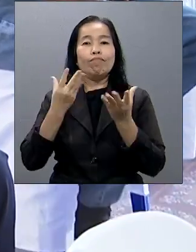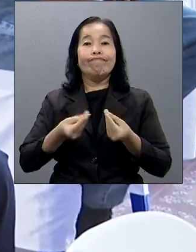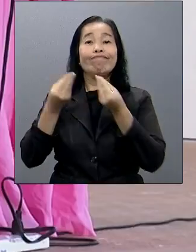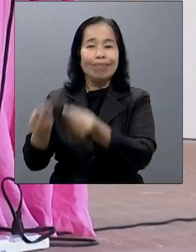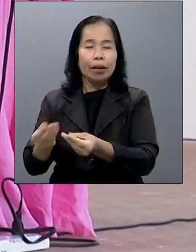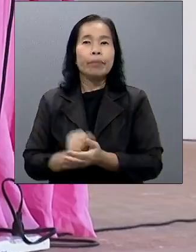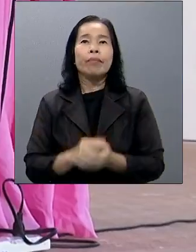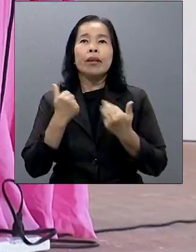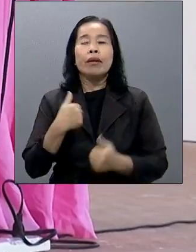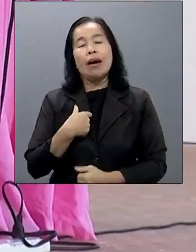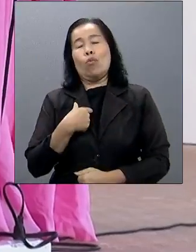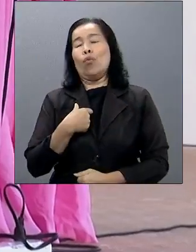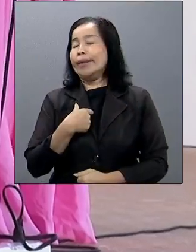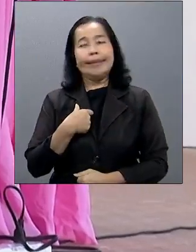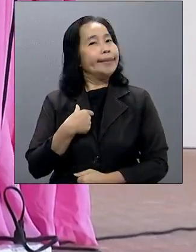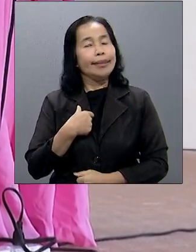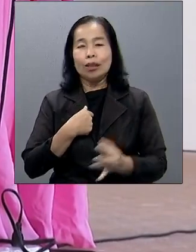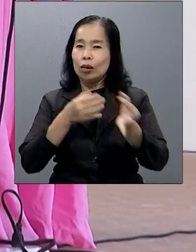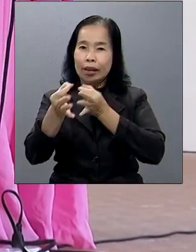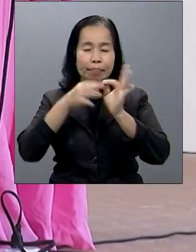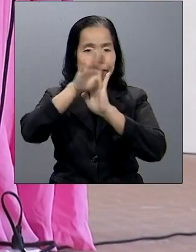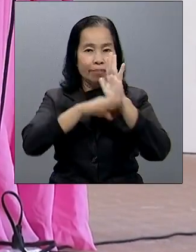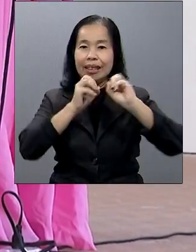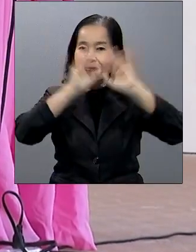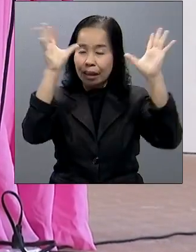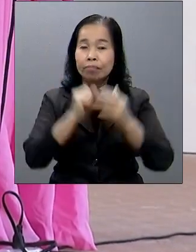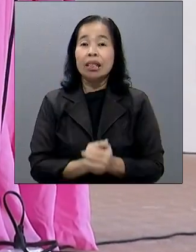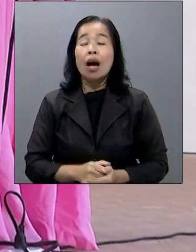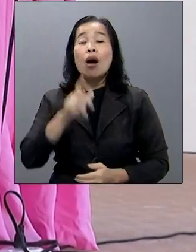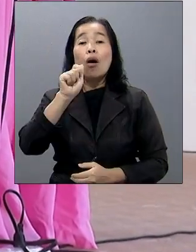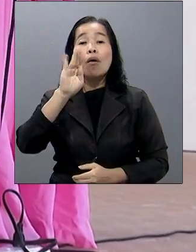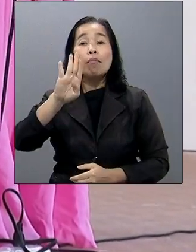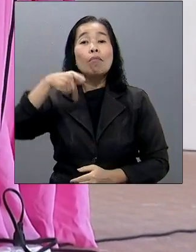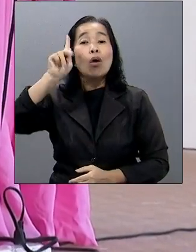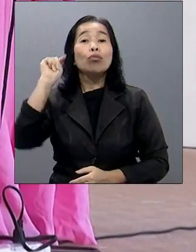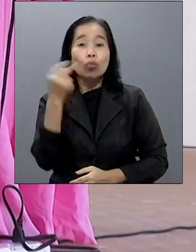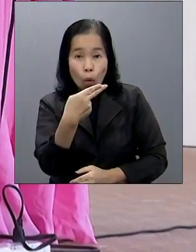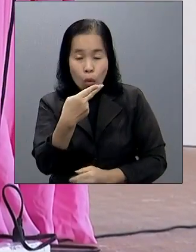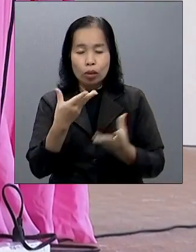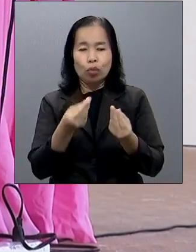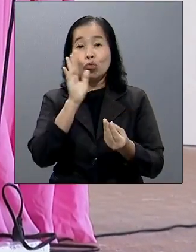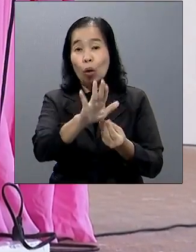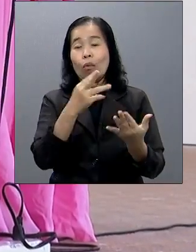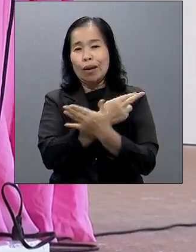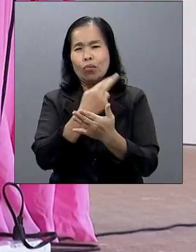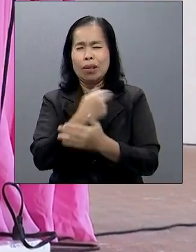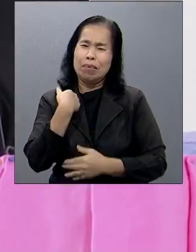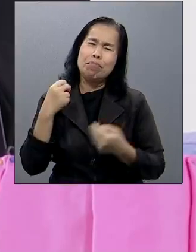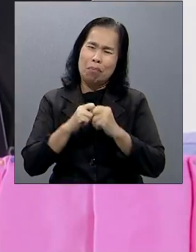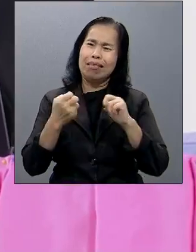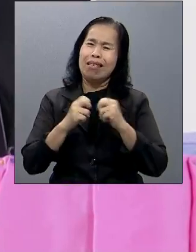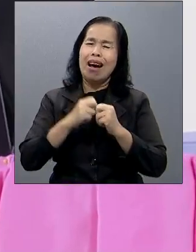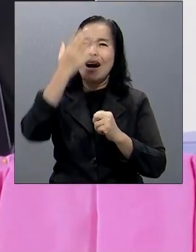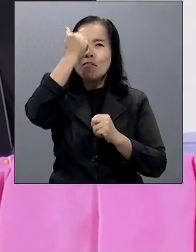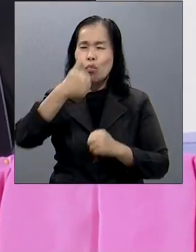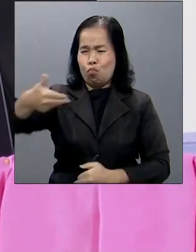ะมาอธิบายให้ชัดเจนส่วนองค์กรปกครองส่วนท้องถิ่นในพื้นที่ก็พบปัญหาการขออนุญาตใช้พื้นที่จากกร